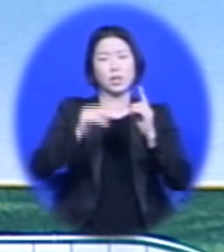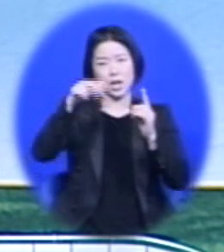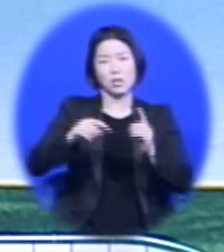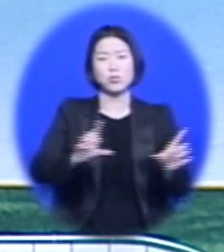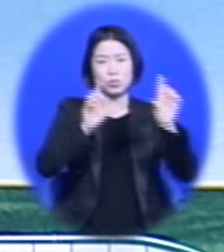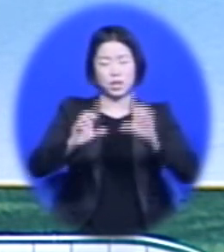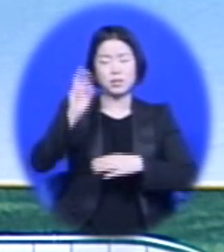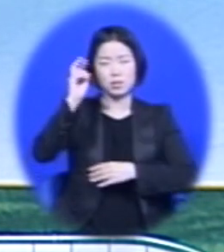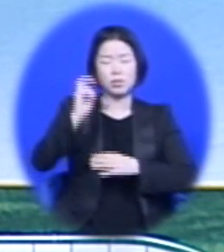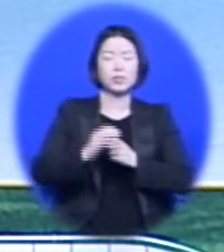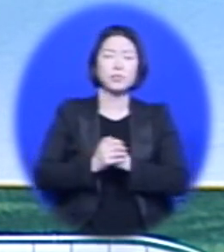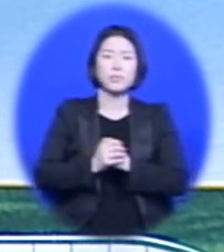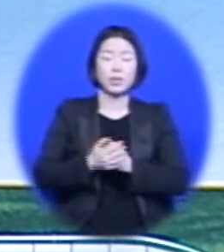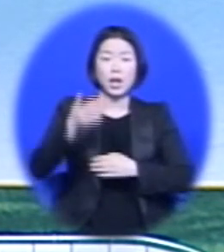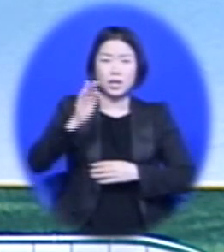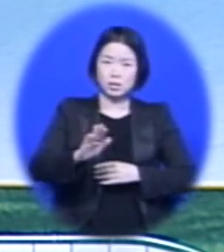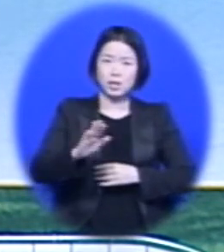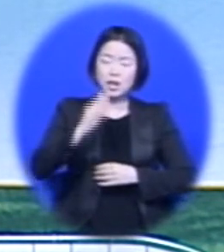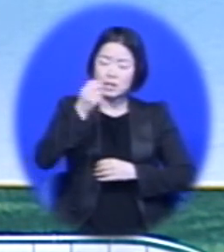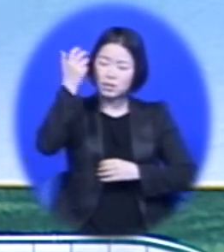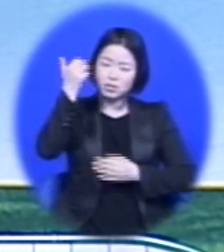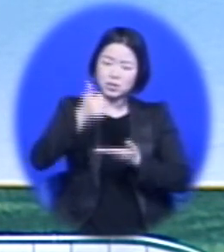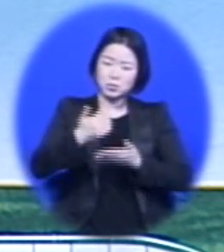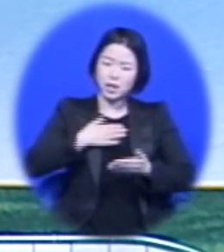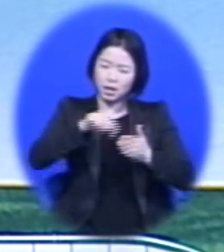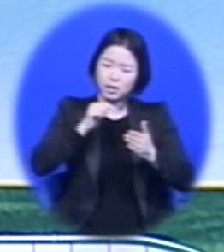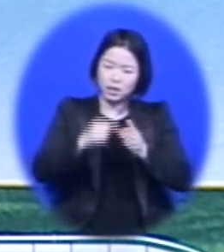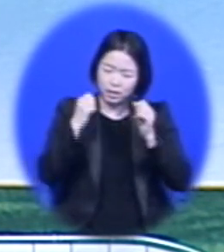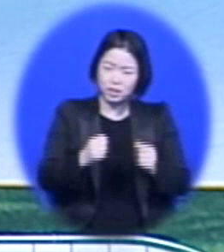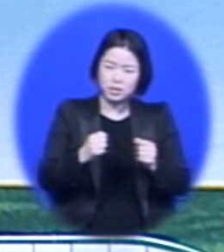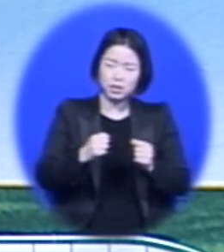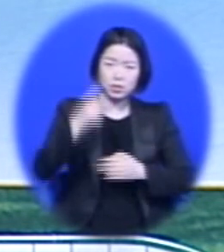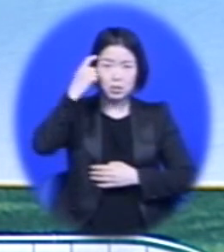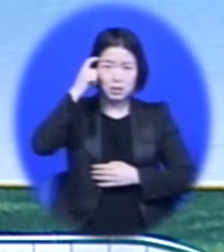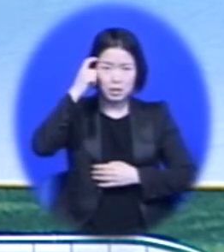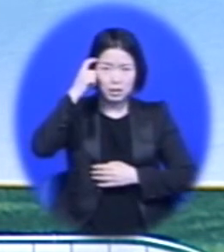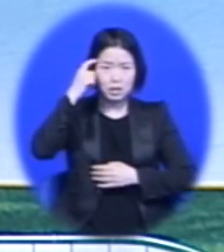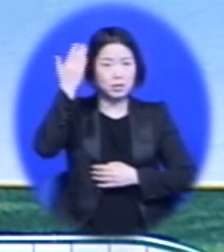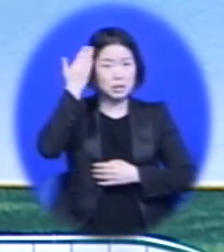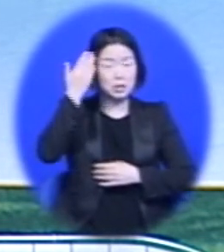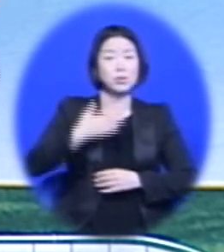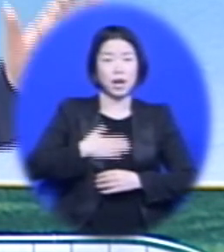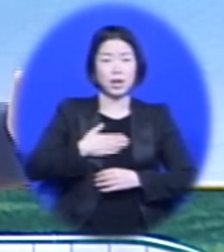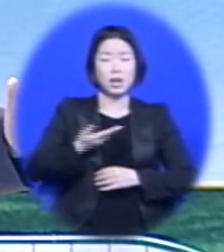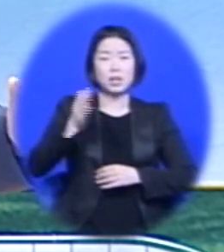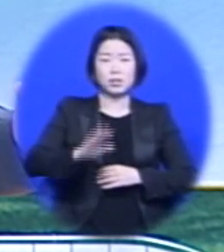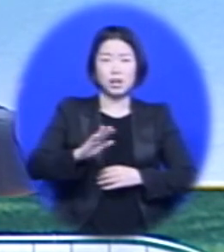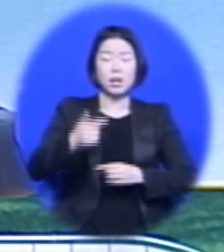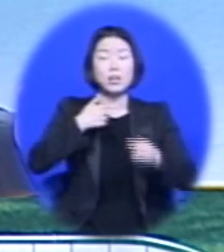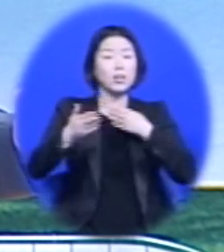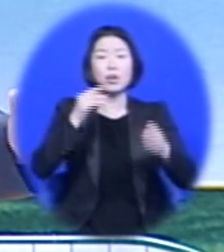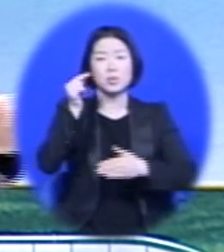겁니다. 그러나 성령님이 내 안에 계시다는 것을 지식으로는 알고 있었지만 전혀